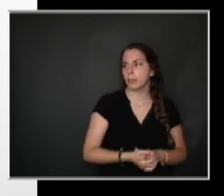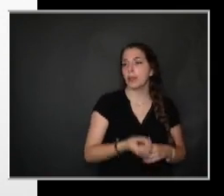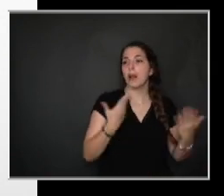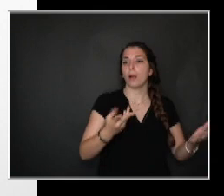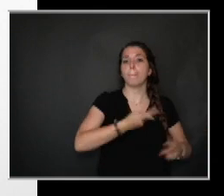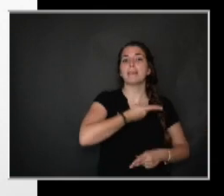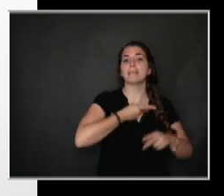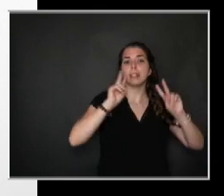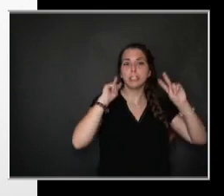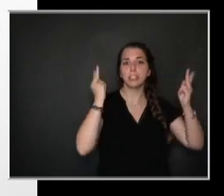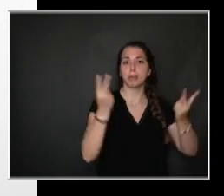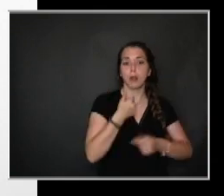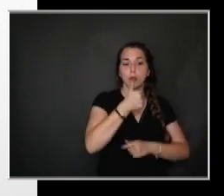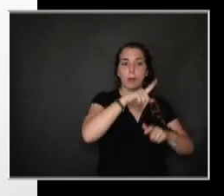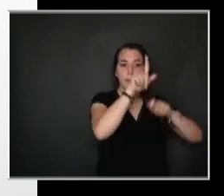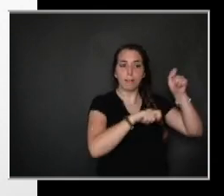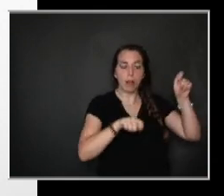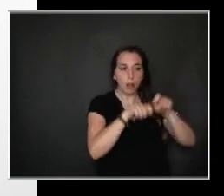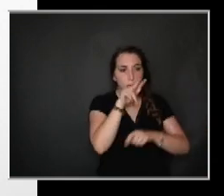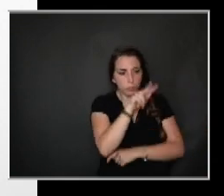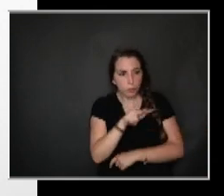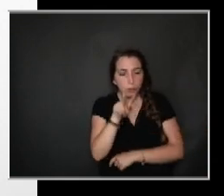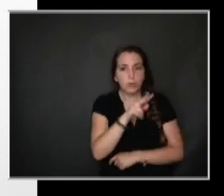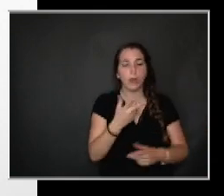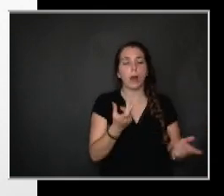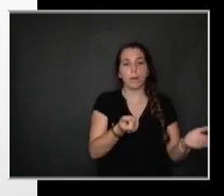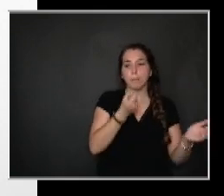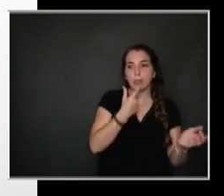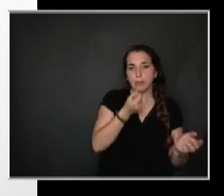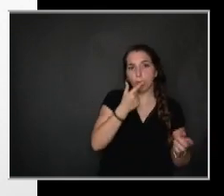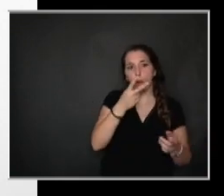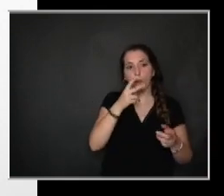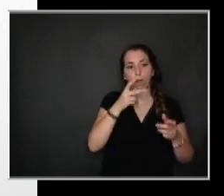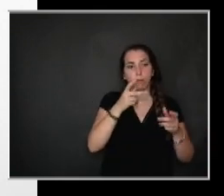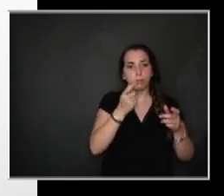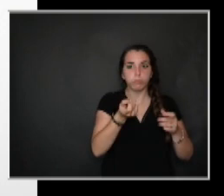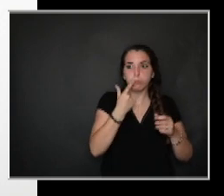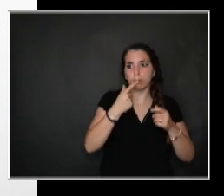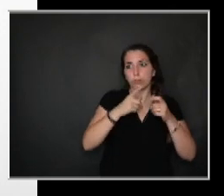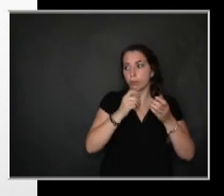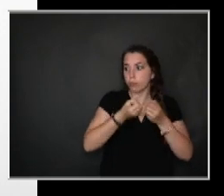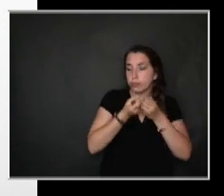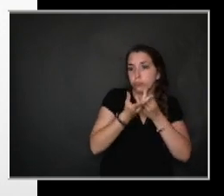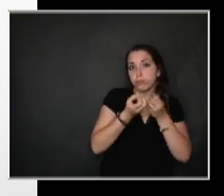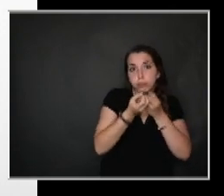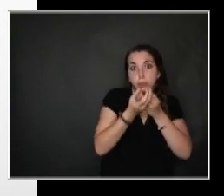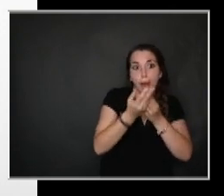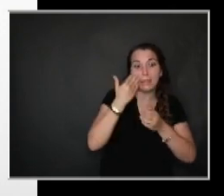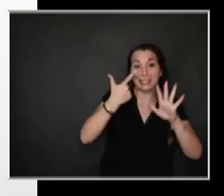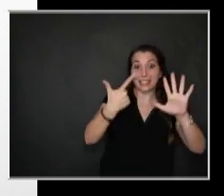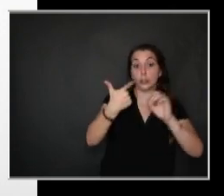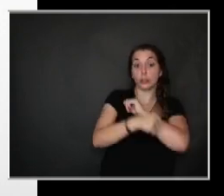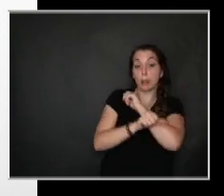traitant va réévaluer un petit peu la clinique, il va majorer les traitements, et si ça a duré plus de 7 semaines, bien entendu, il va